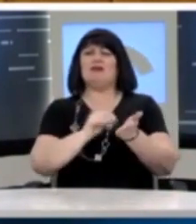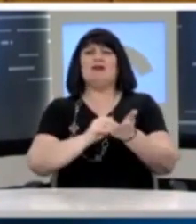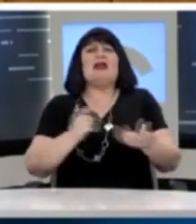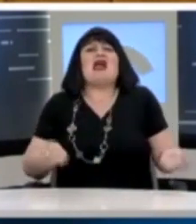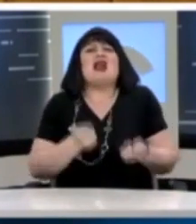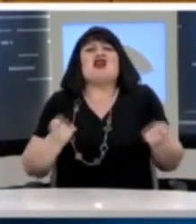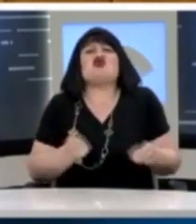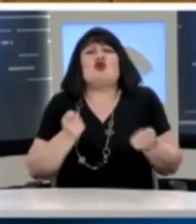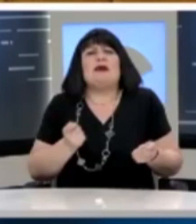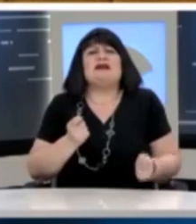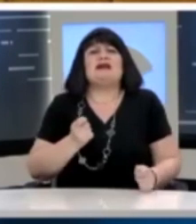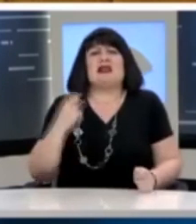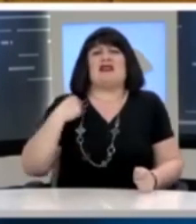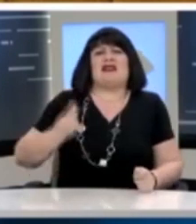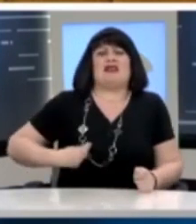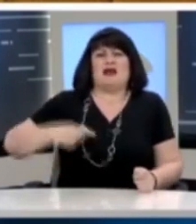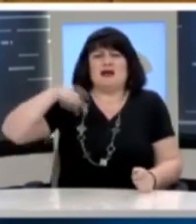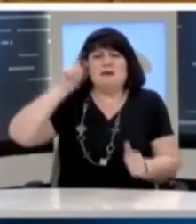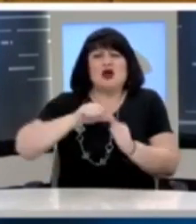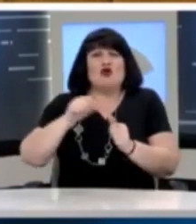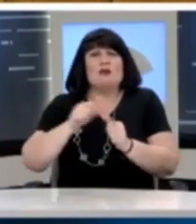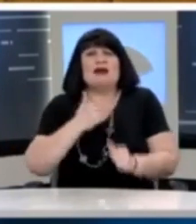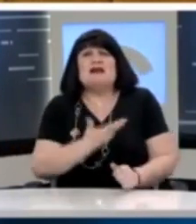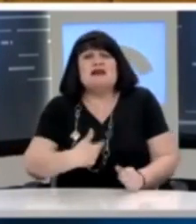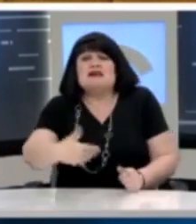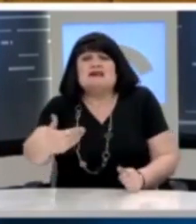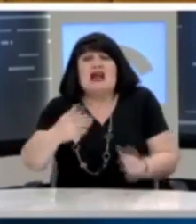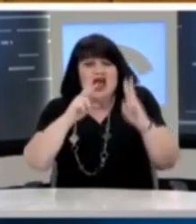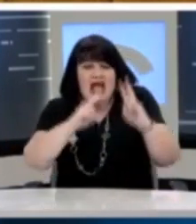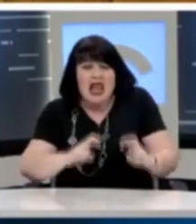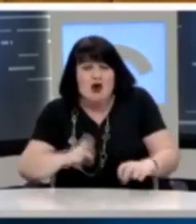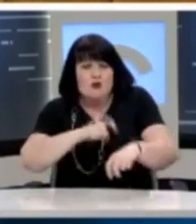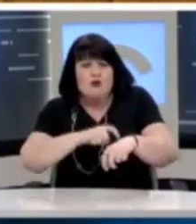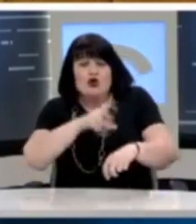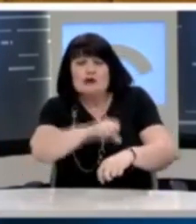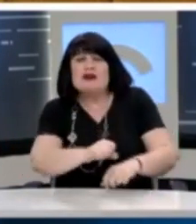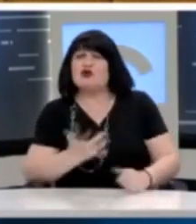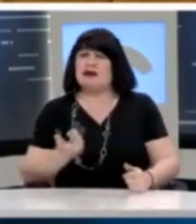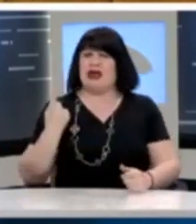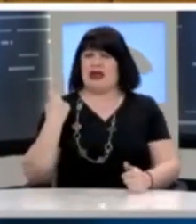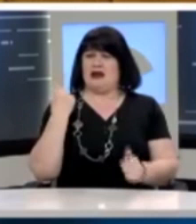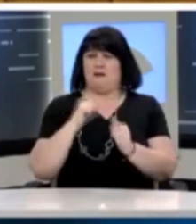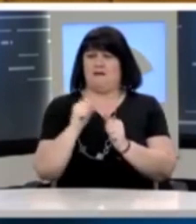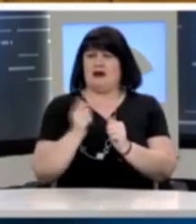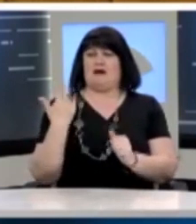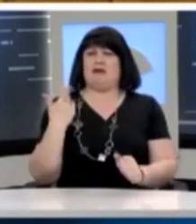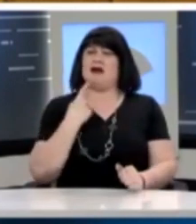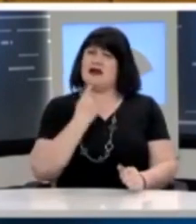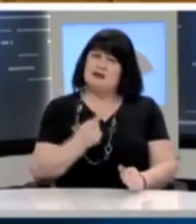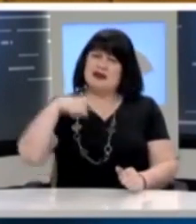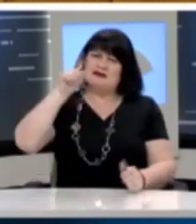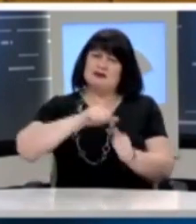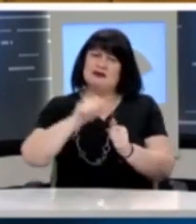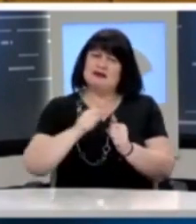στους εργαζόμενους στον ΟΤΑ με τις ημερομηνίες, κύριε Υπουργέ, για τον προληπτικό έλεγχο. Πριν από ένα μήνα δώσατε